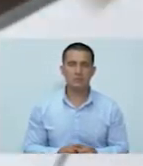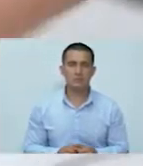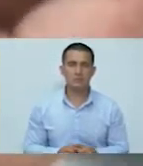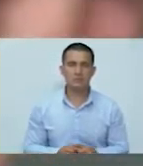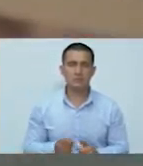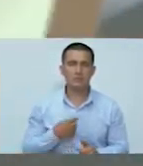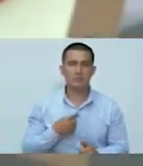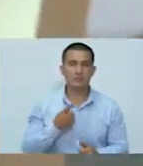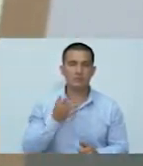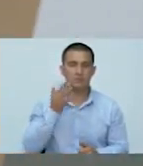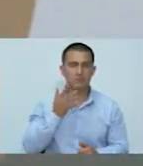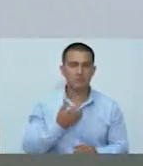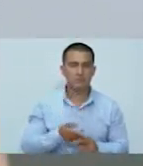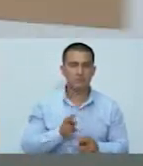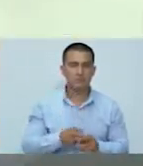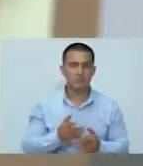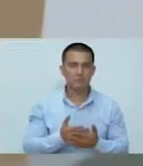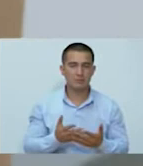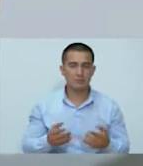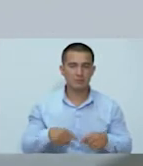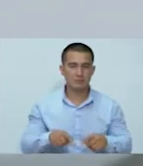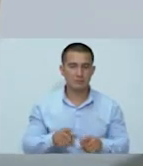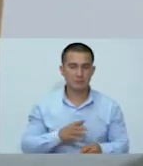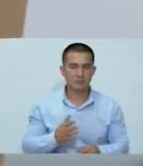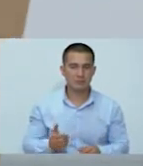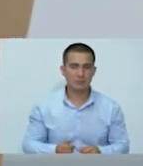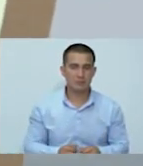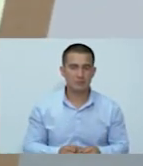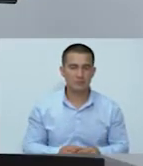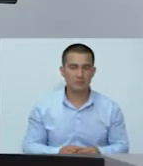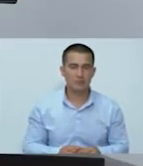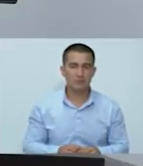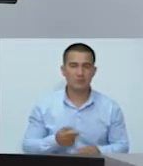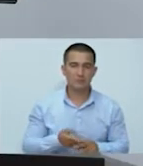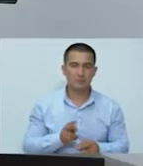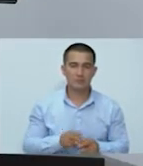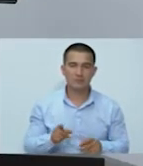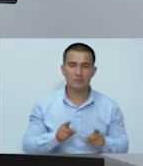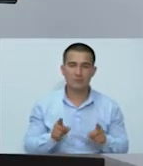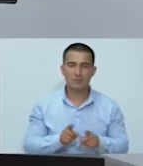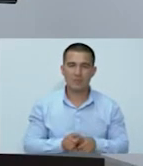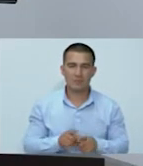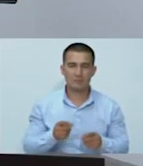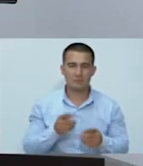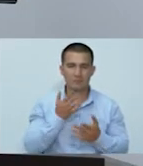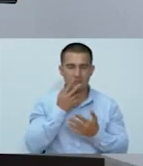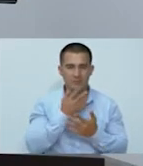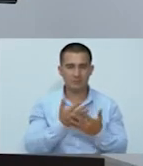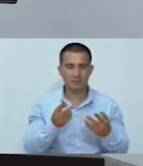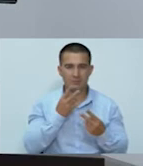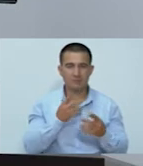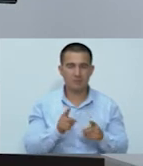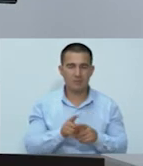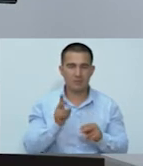biz qilmoqchi bo'lgan ishimiz mana shulardan iborat. Buni xuddi shu ko'rinishda